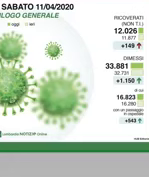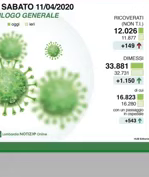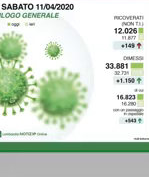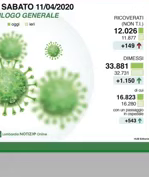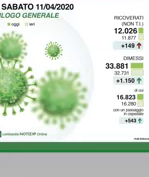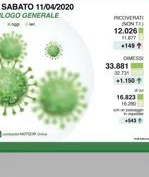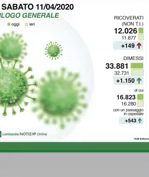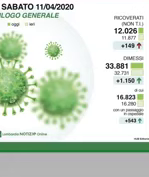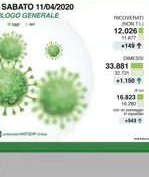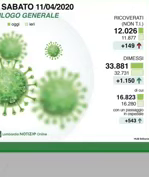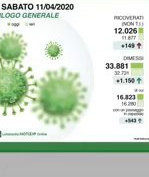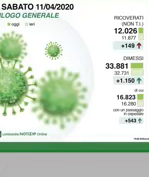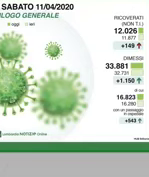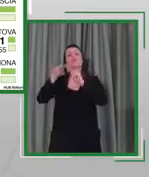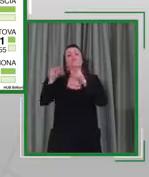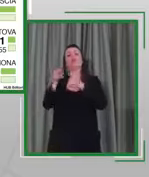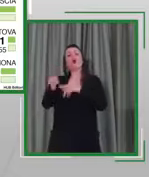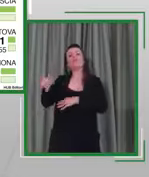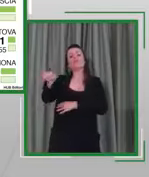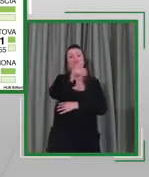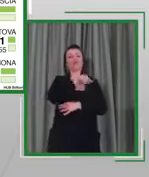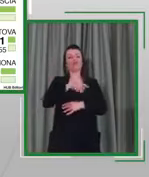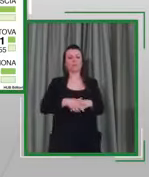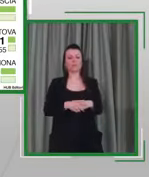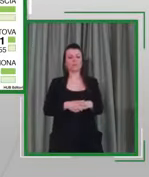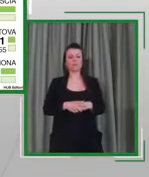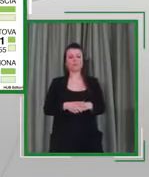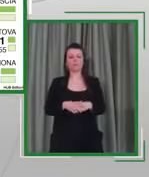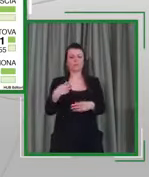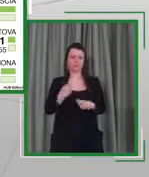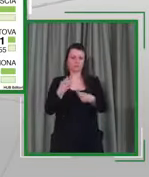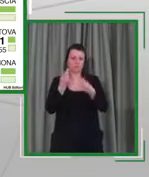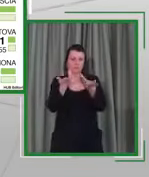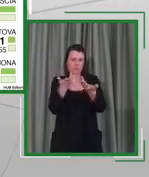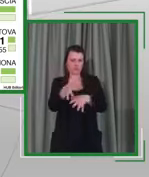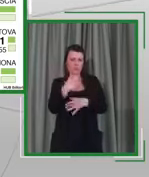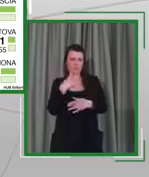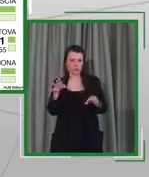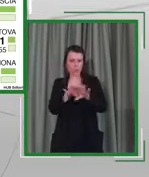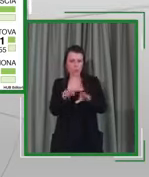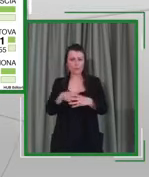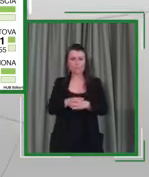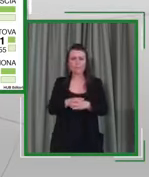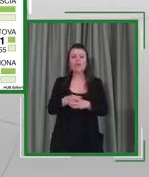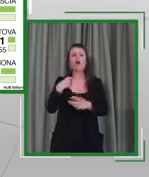provincia per provincia e vado a concludere brescia